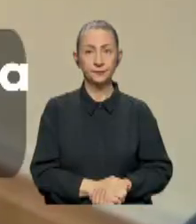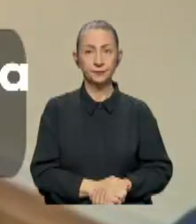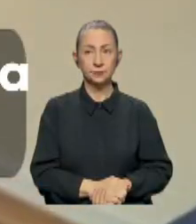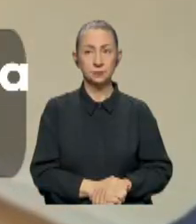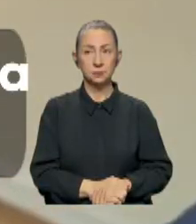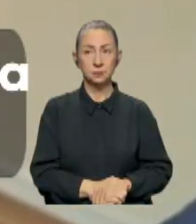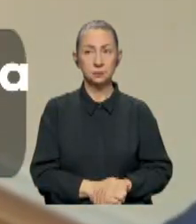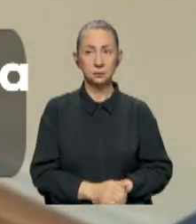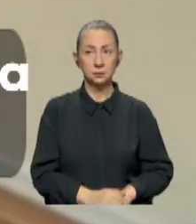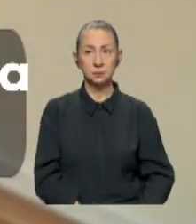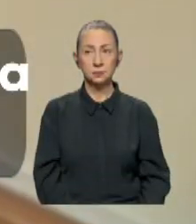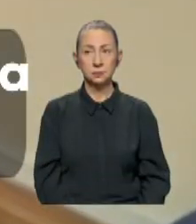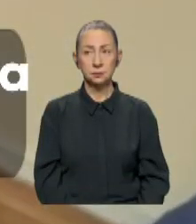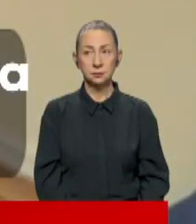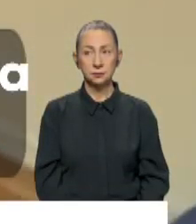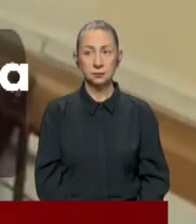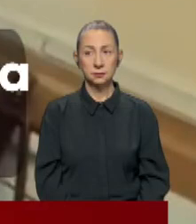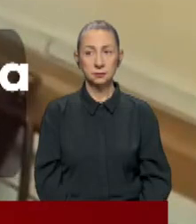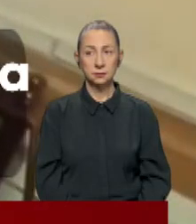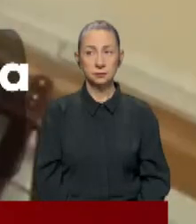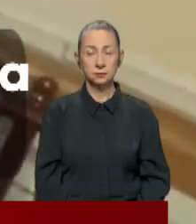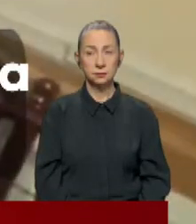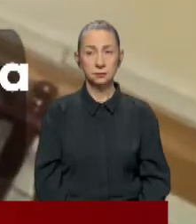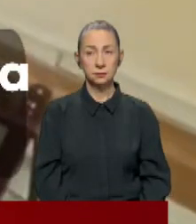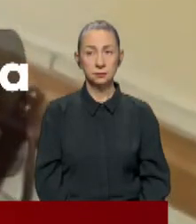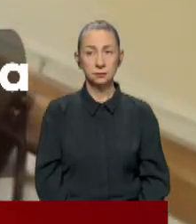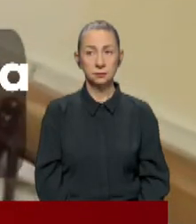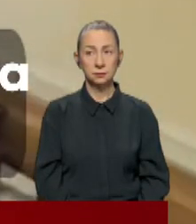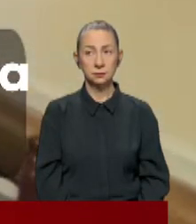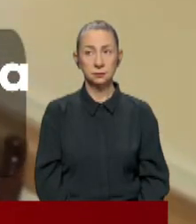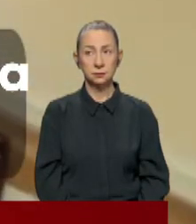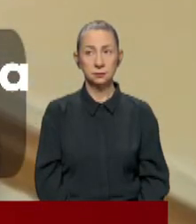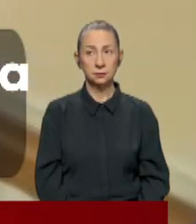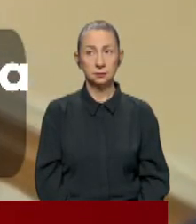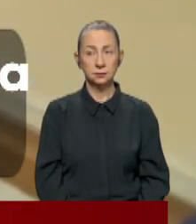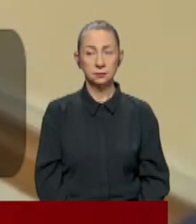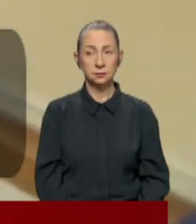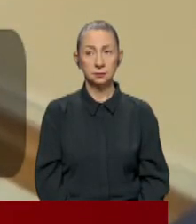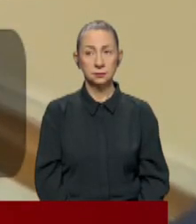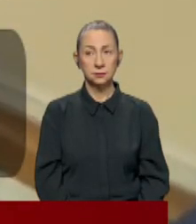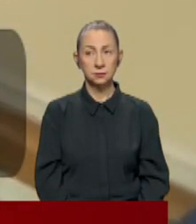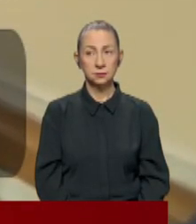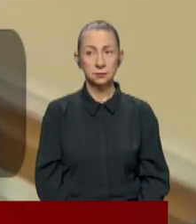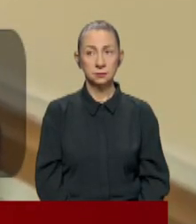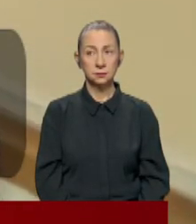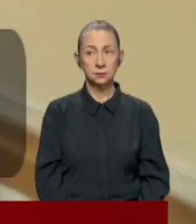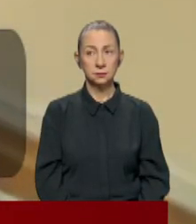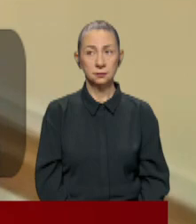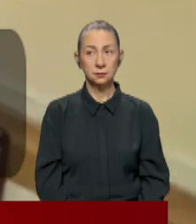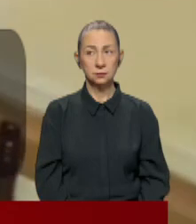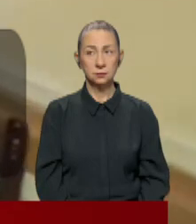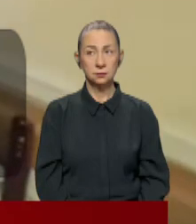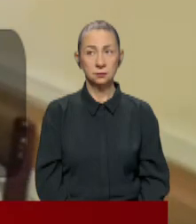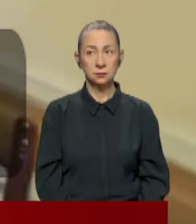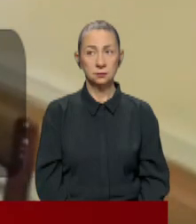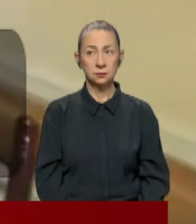4 liraya, 400 lirayı 2 milyar alıyor. 2,5 milyar var olan bozumu 1700 lira. Ben nasıl yapayım? Eti